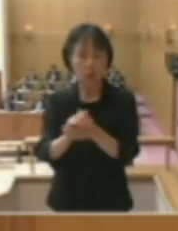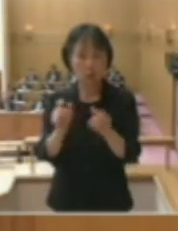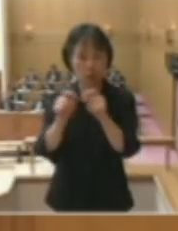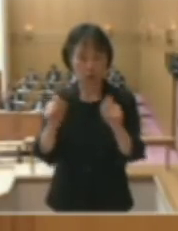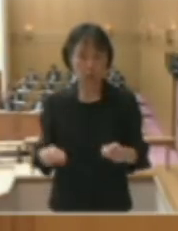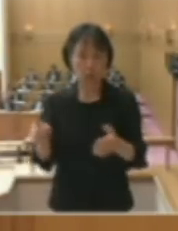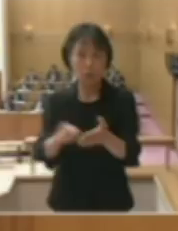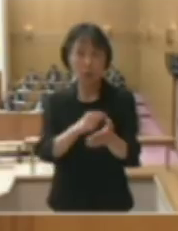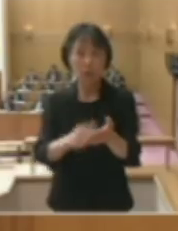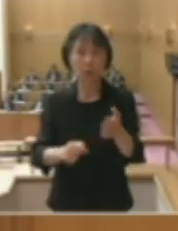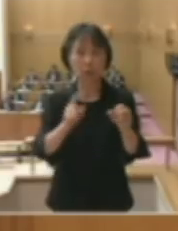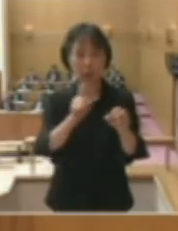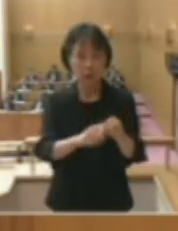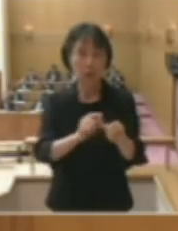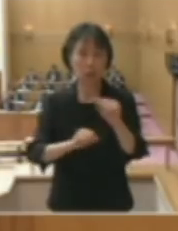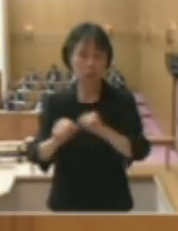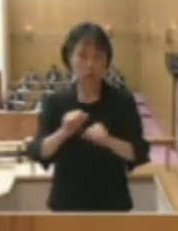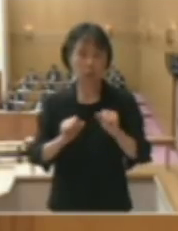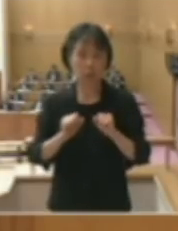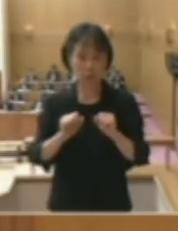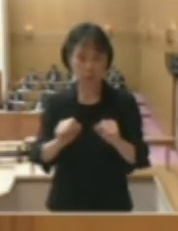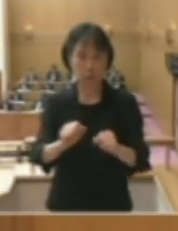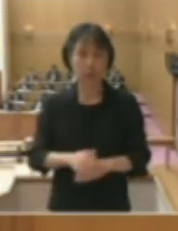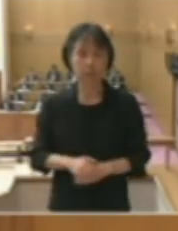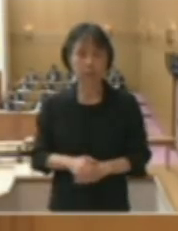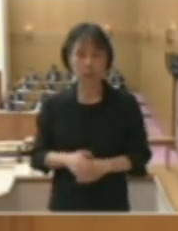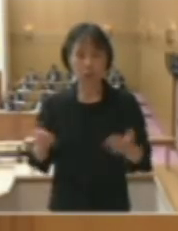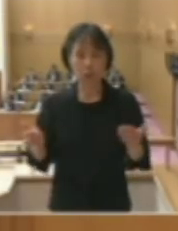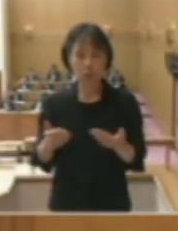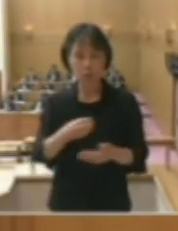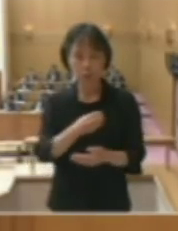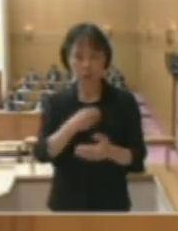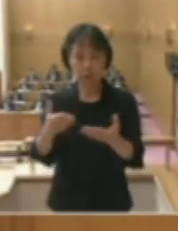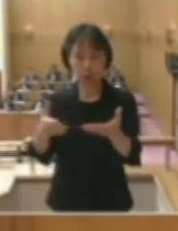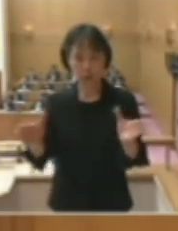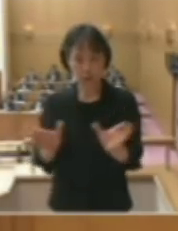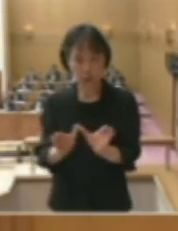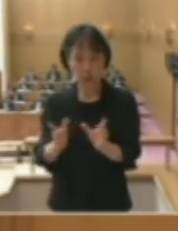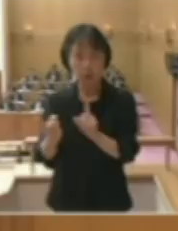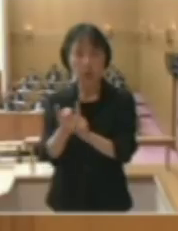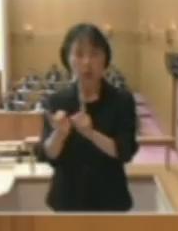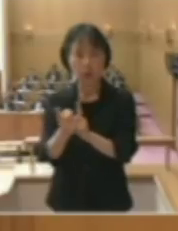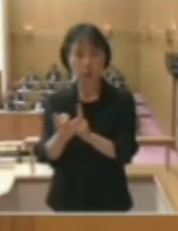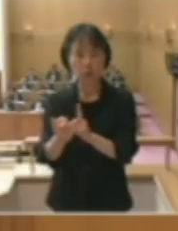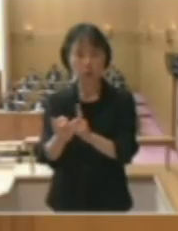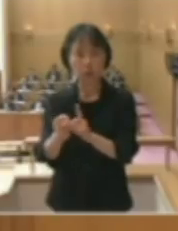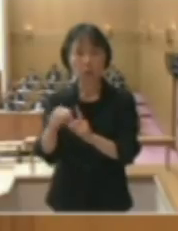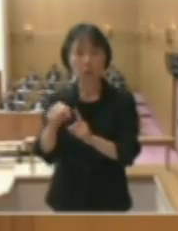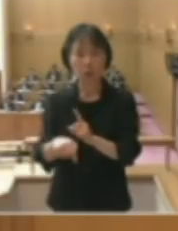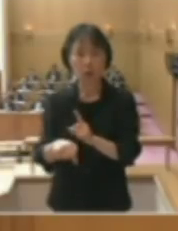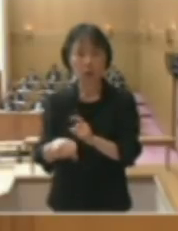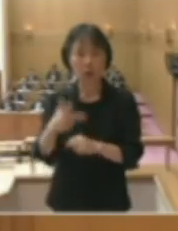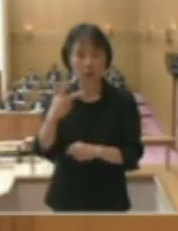組んでまいります。なお、職員団体に対する対応については、本市の規定に基づき、適